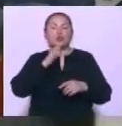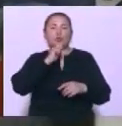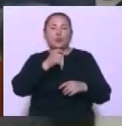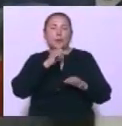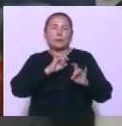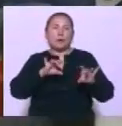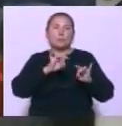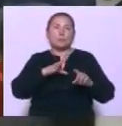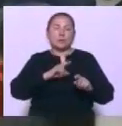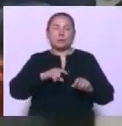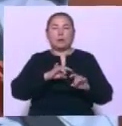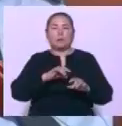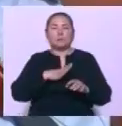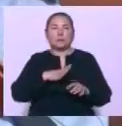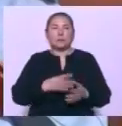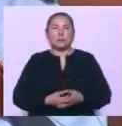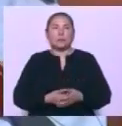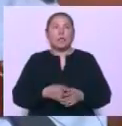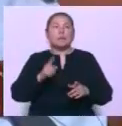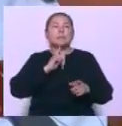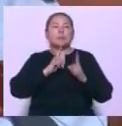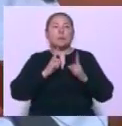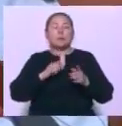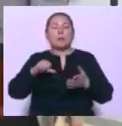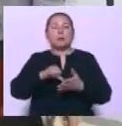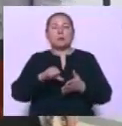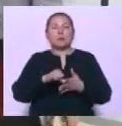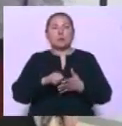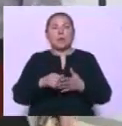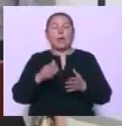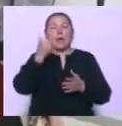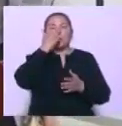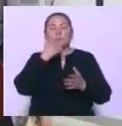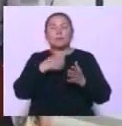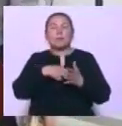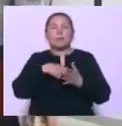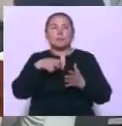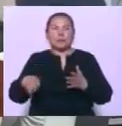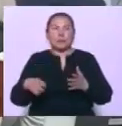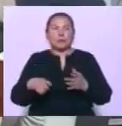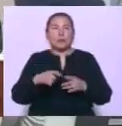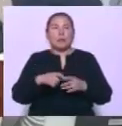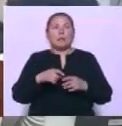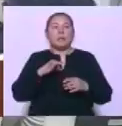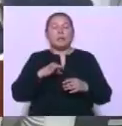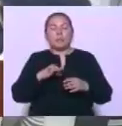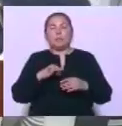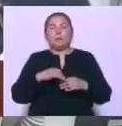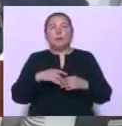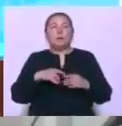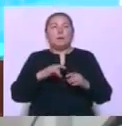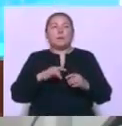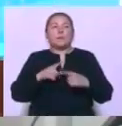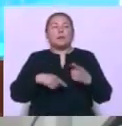қаржылық сауатын арттыру қолға алынды. Семинар тренингке қатысушыларға алғыс хаттар мен естелік сыйлықтар табысталды. Айта кету